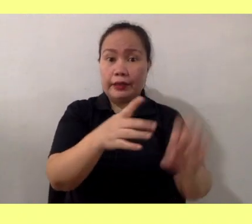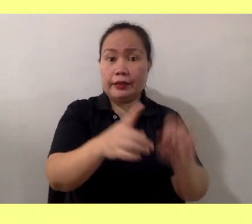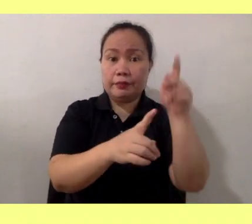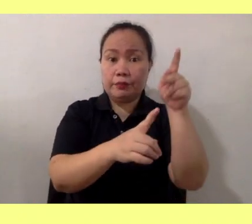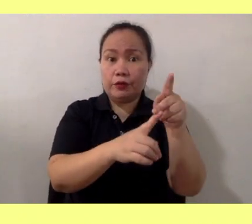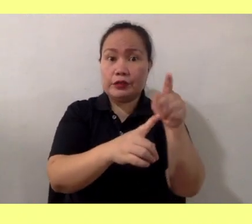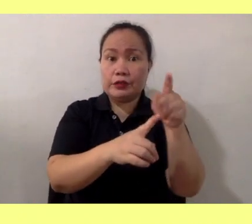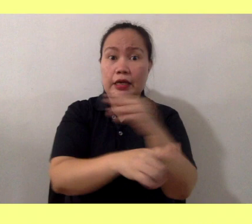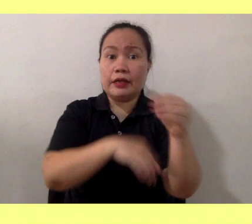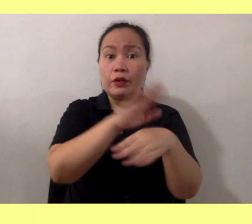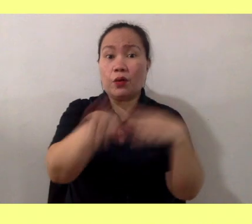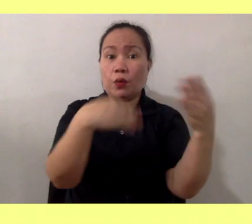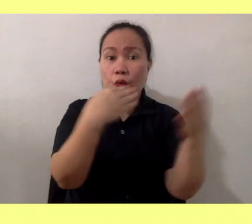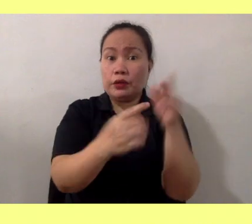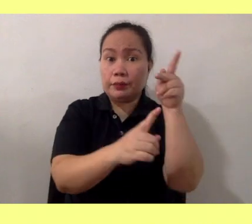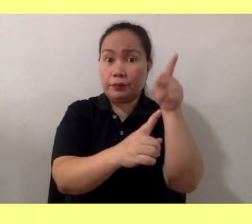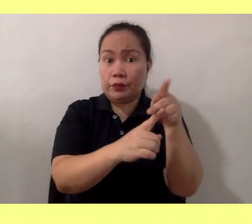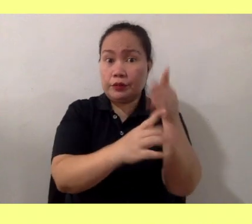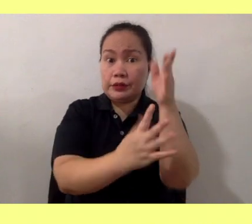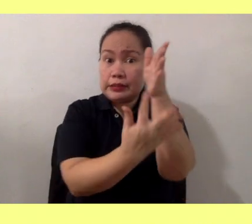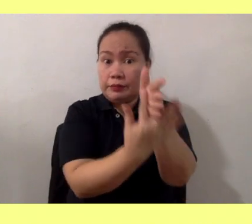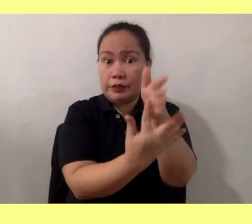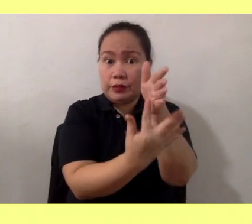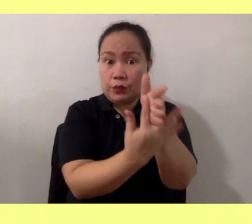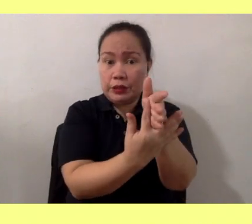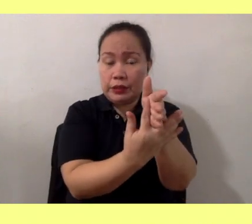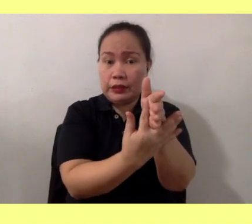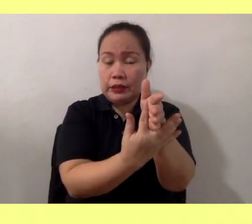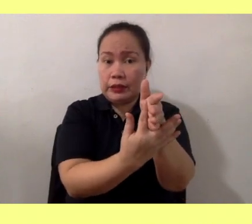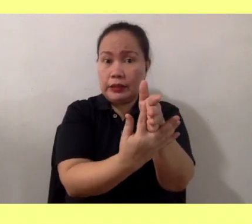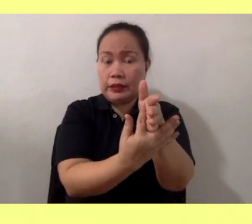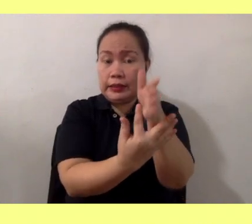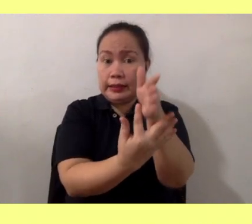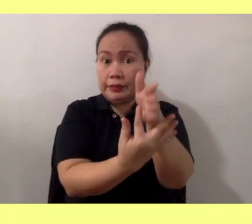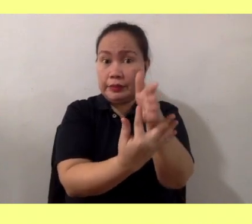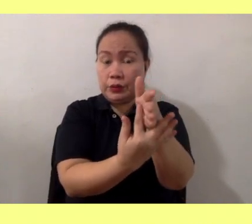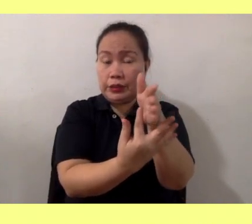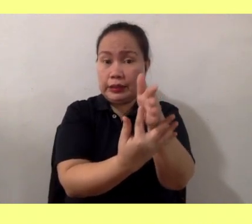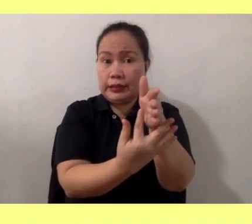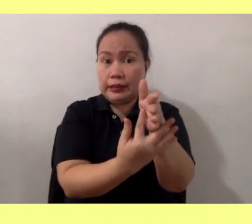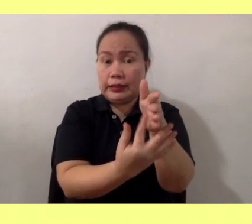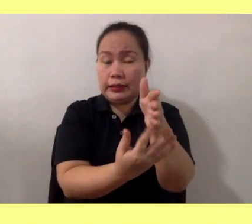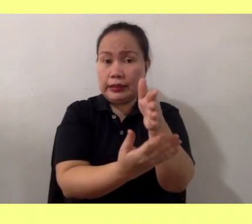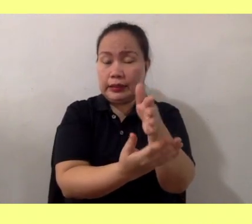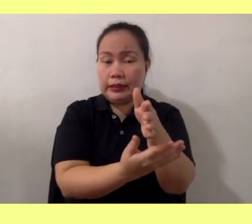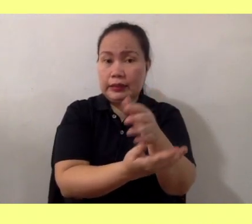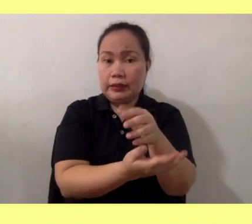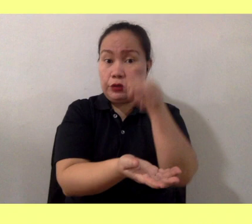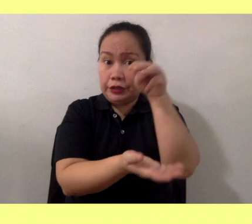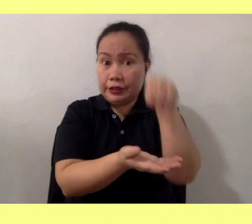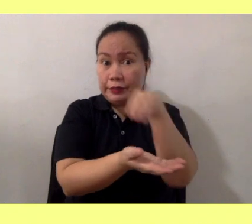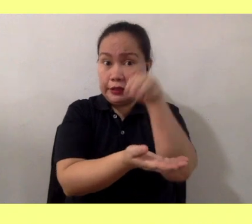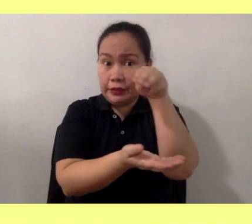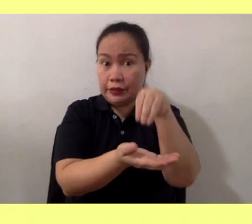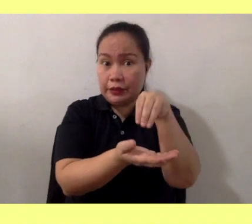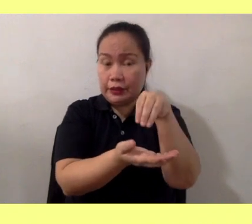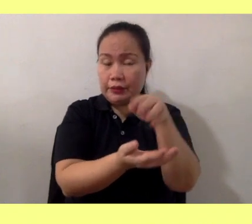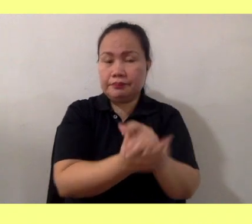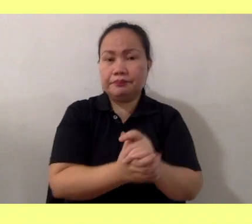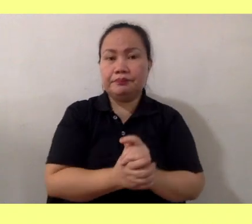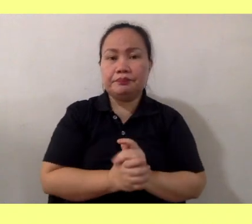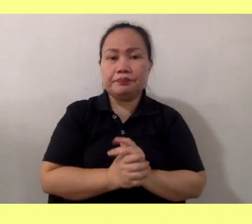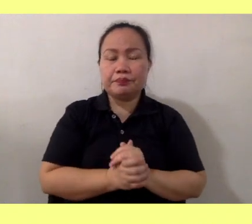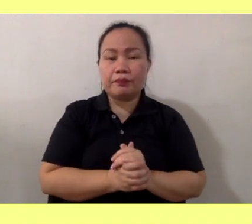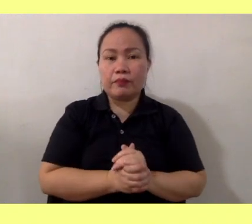and all the points in between. So, pag sinabi nating line segment, meron siyang 2